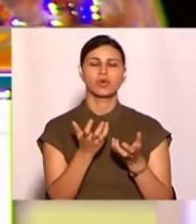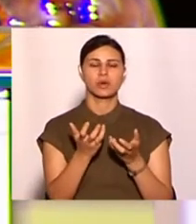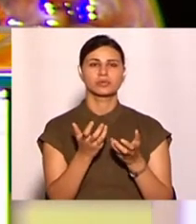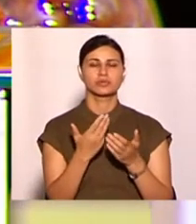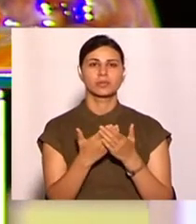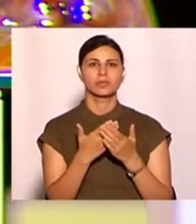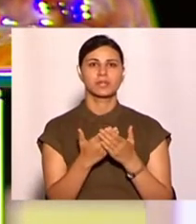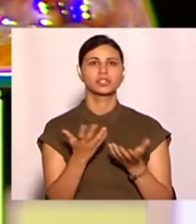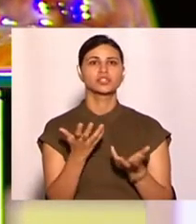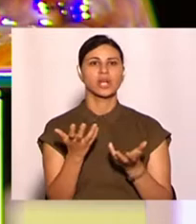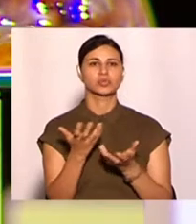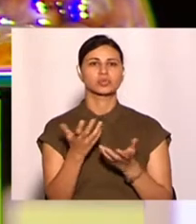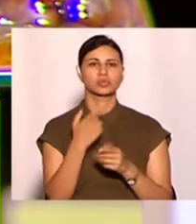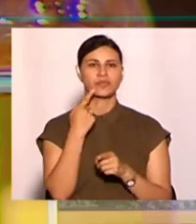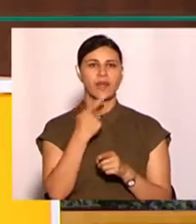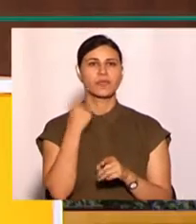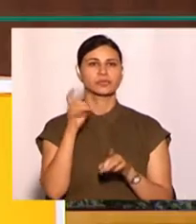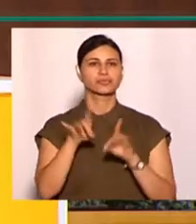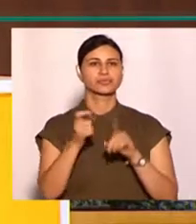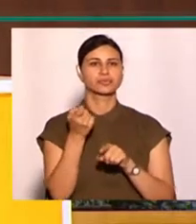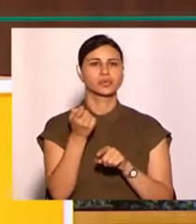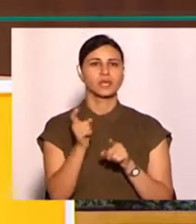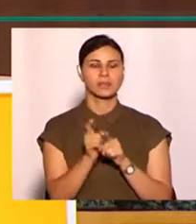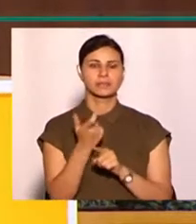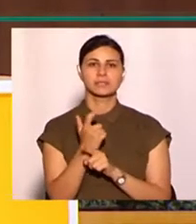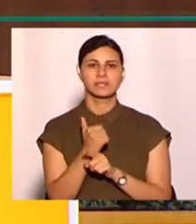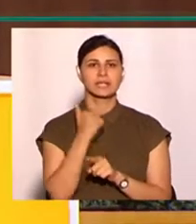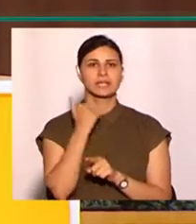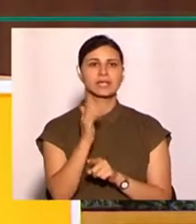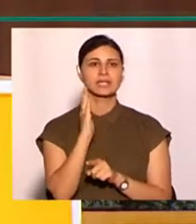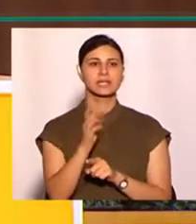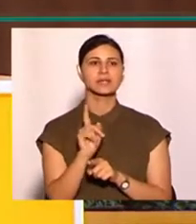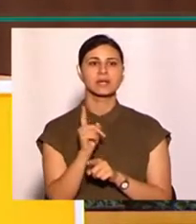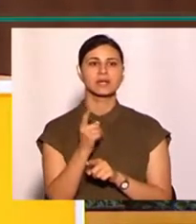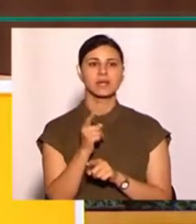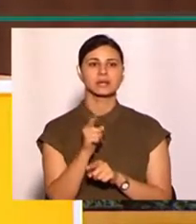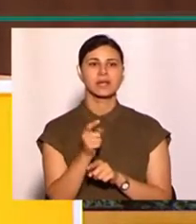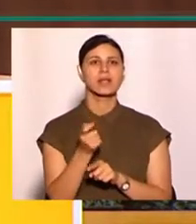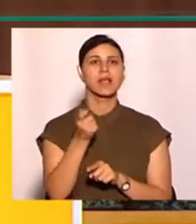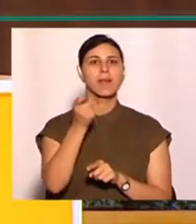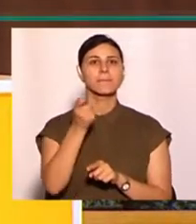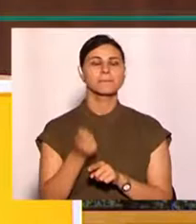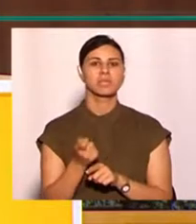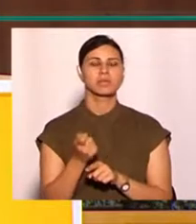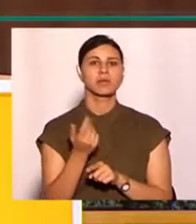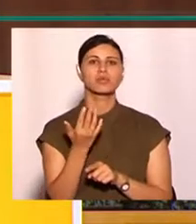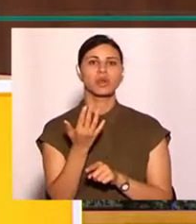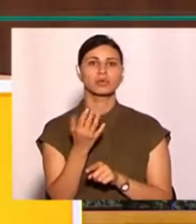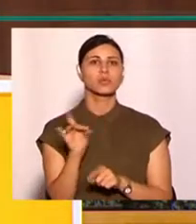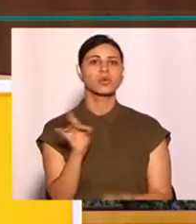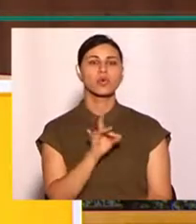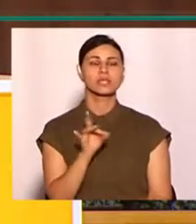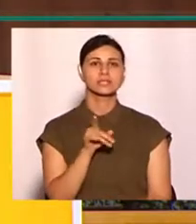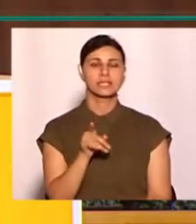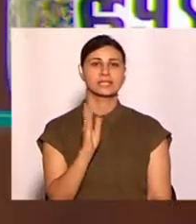აი ჩათუთხულს რომ ვეძახით, იქნება იდეალური კომბინაცია, რადგან მინიმალური რაოდენობის კი ქოლესტერინი,